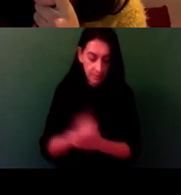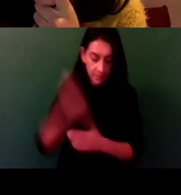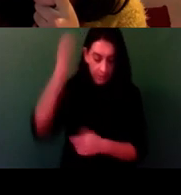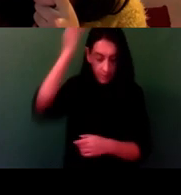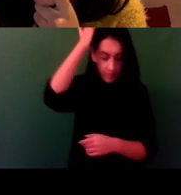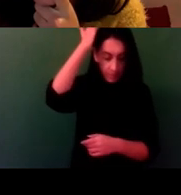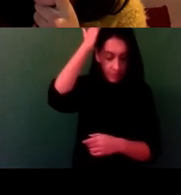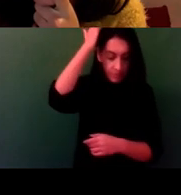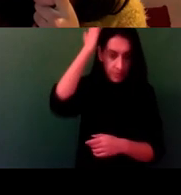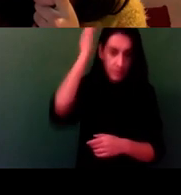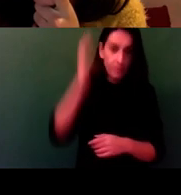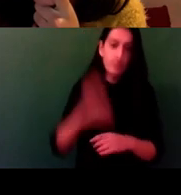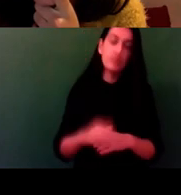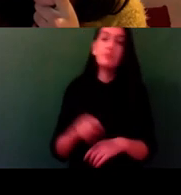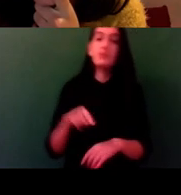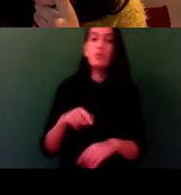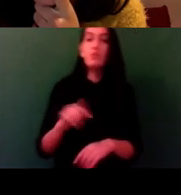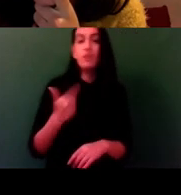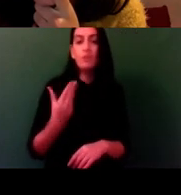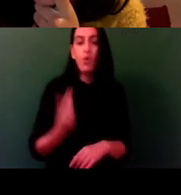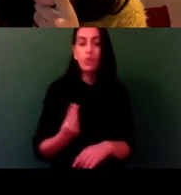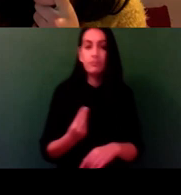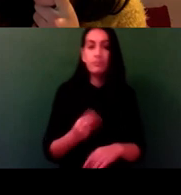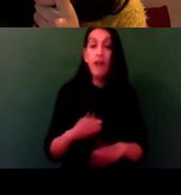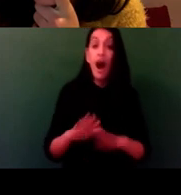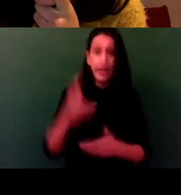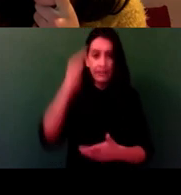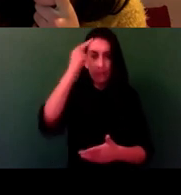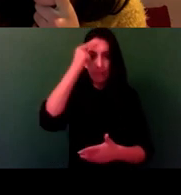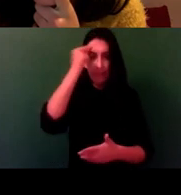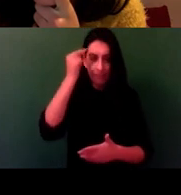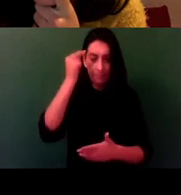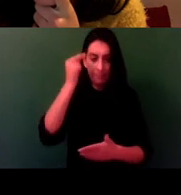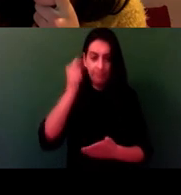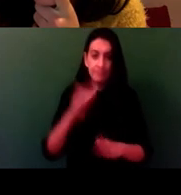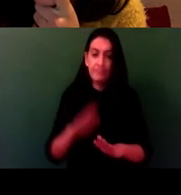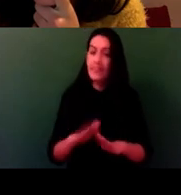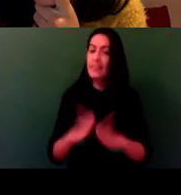veriyi topladığımız da burada önemli. Özellikle bizim yaptığımız projelerde